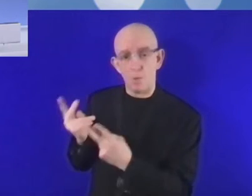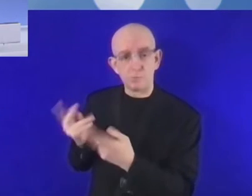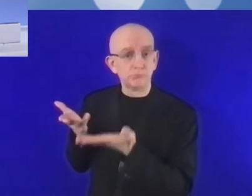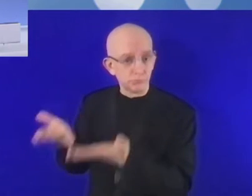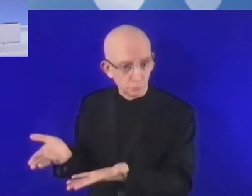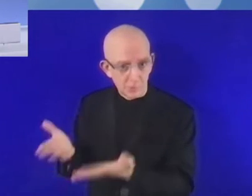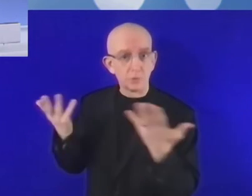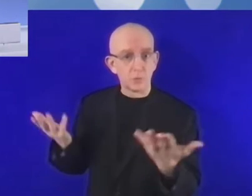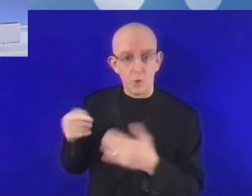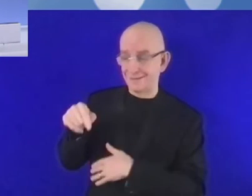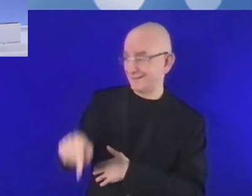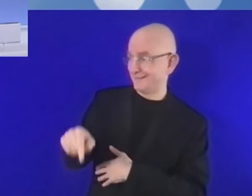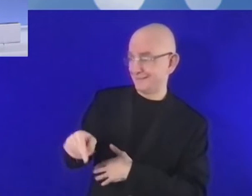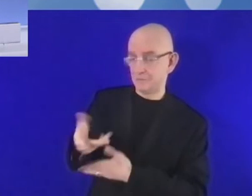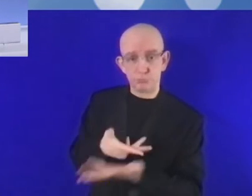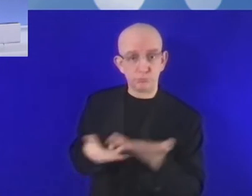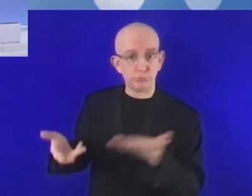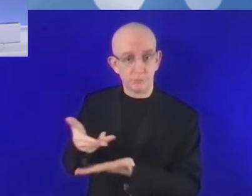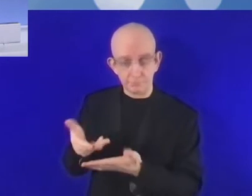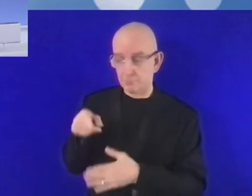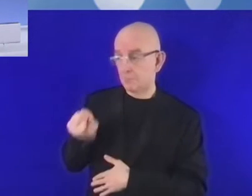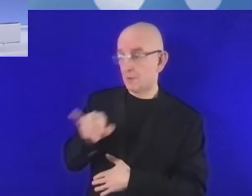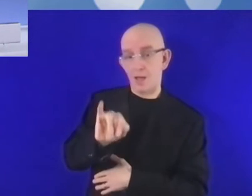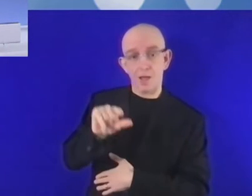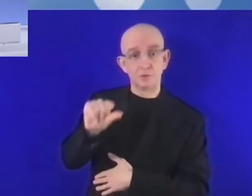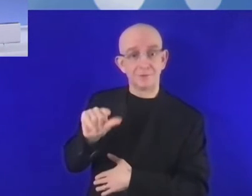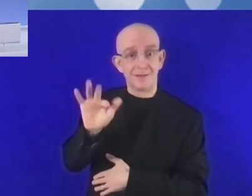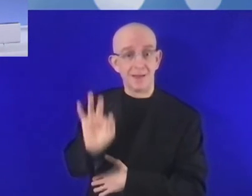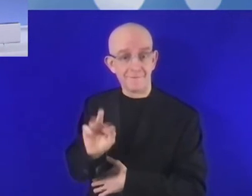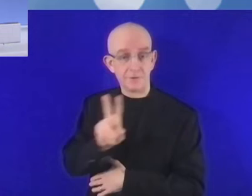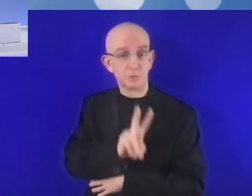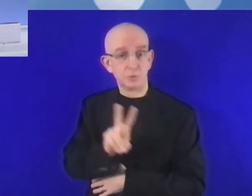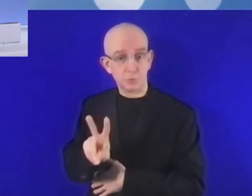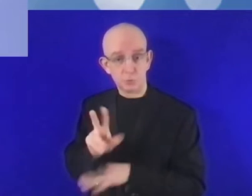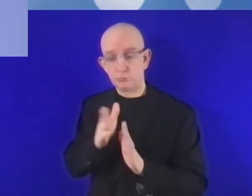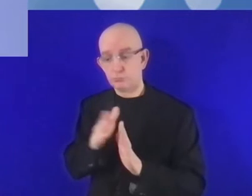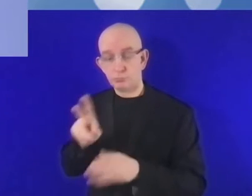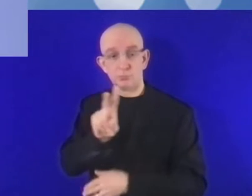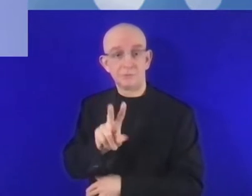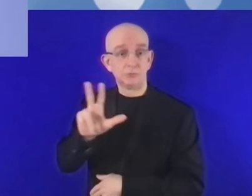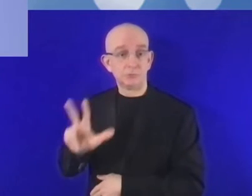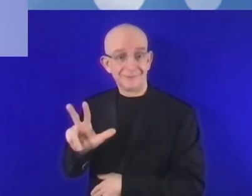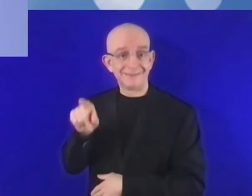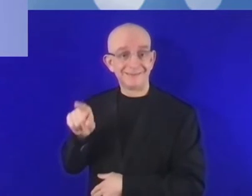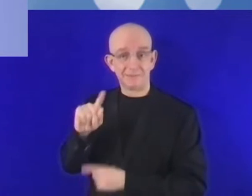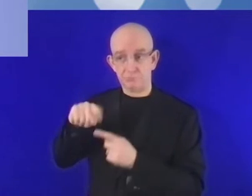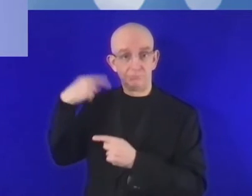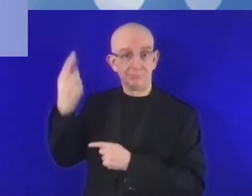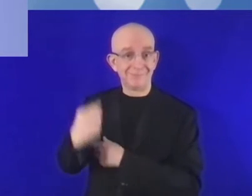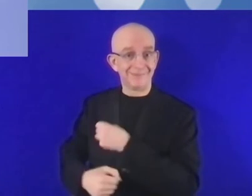2022 году очередной выпуск пройдет именно в Эфиопии, то есть ваша страна